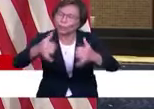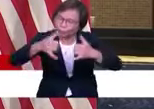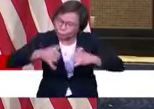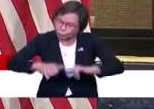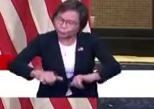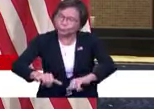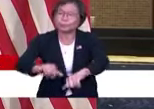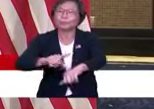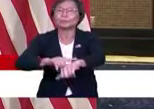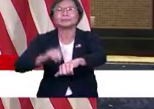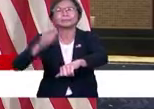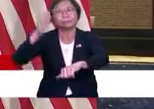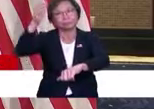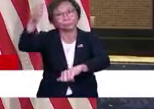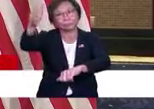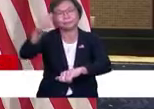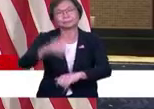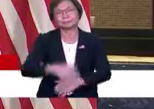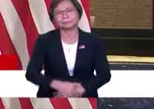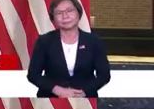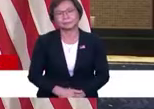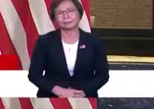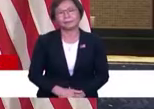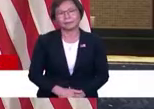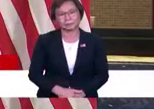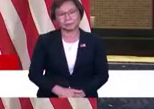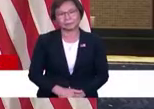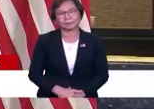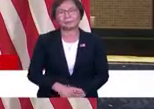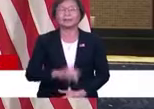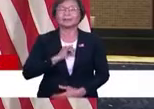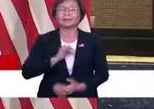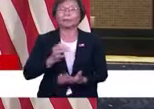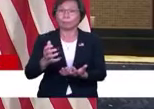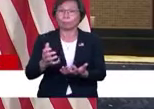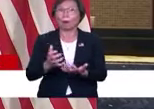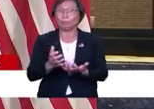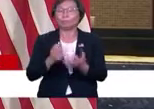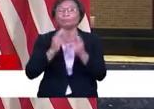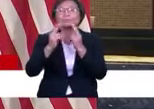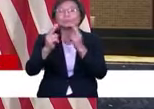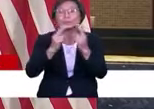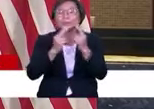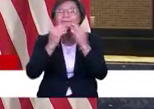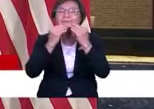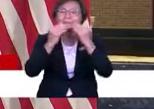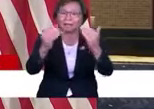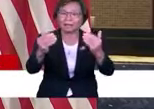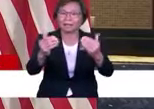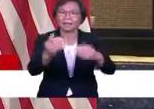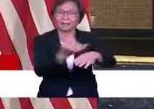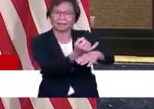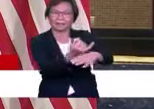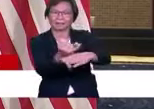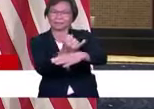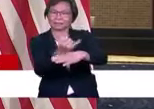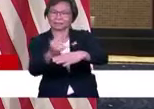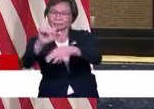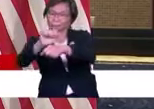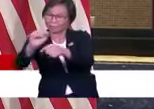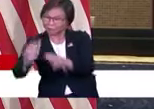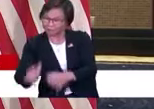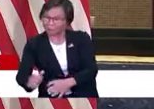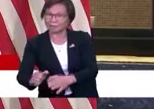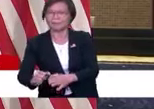akan datang Hai saya juga ingin mengucapkan terima kasih dari pihak industri para